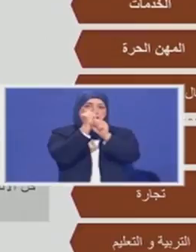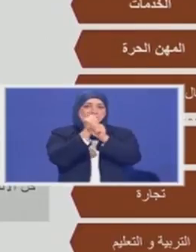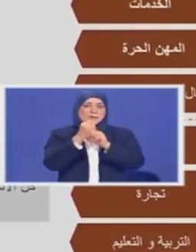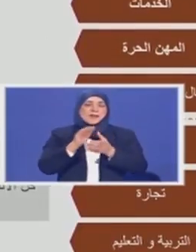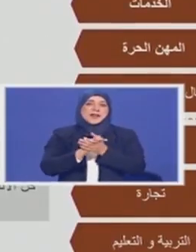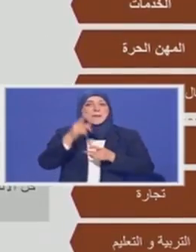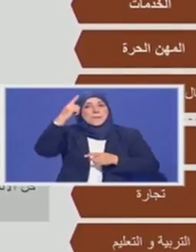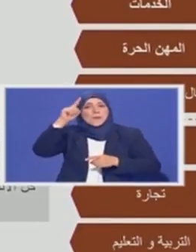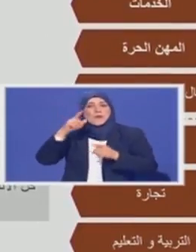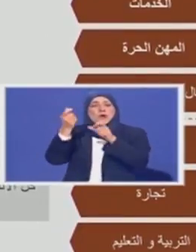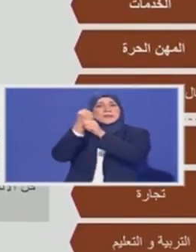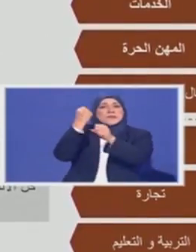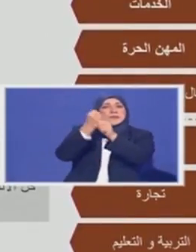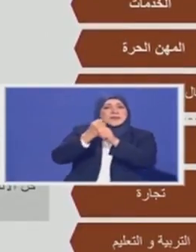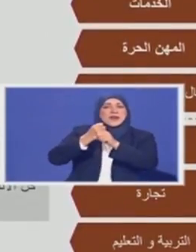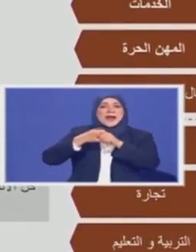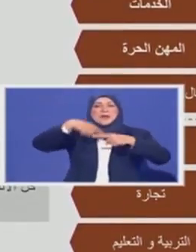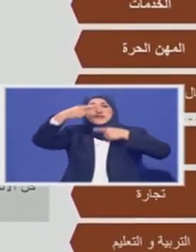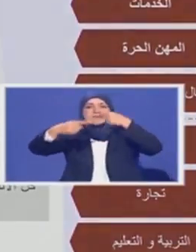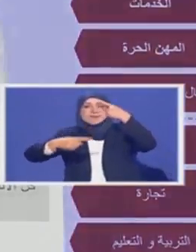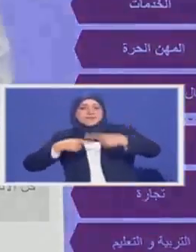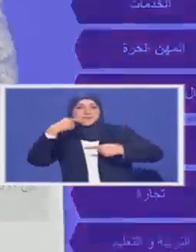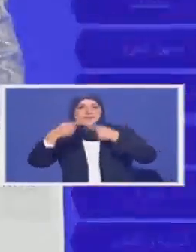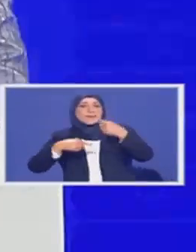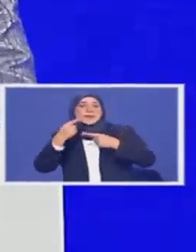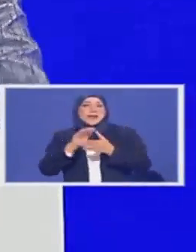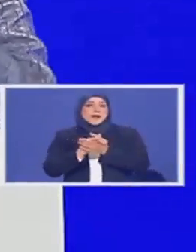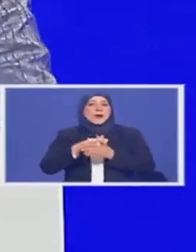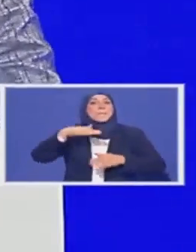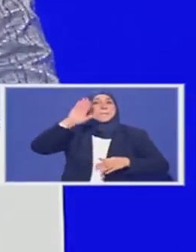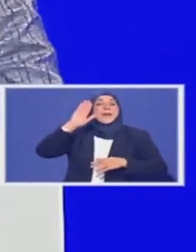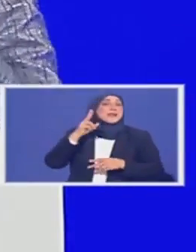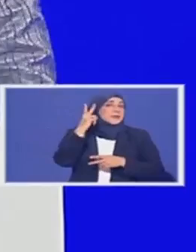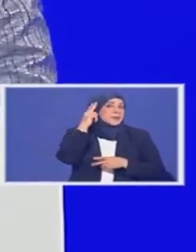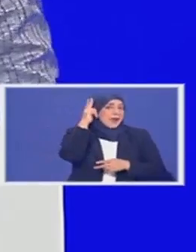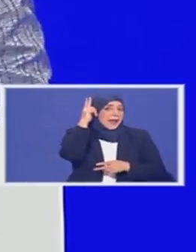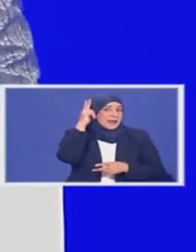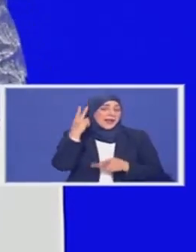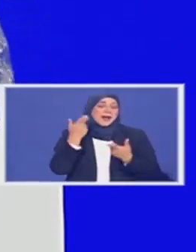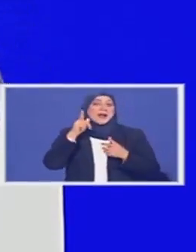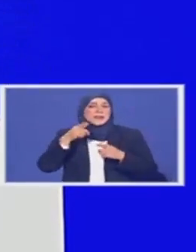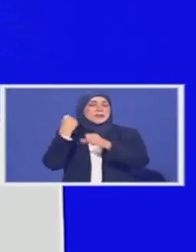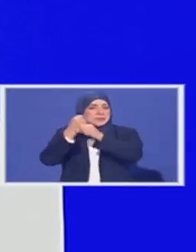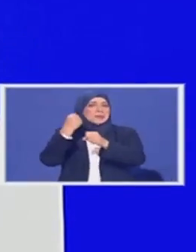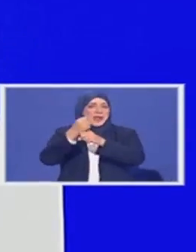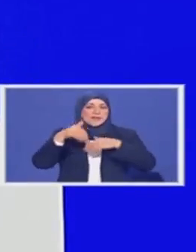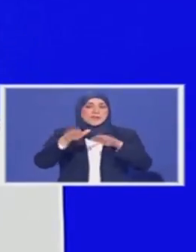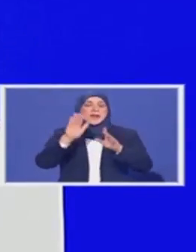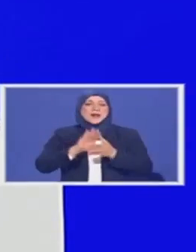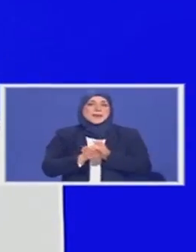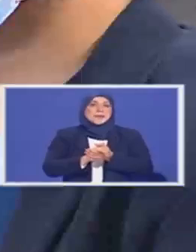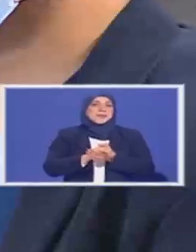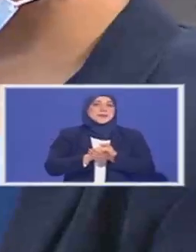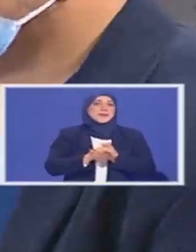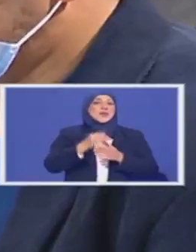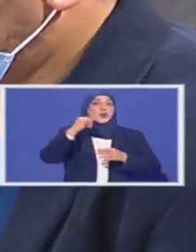وبالنسبة للمهن كيف كيف بالتناوب كل الأنشطة ما عدا الحلاقة والتجميل وكل المهن اللي ما